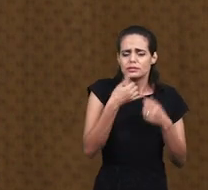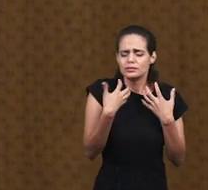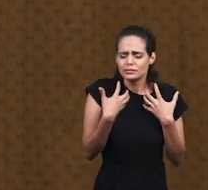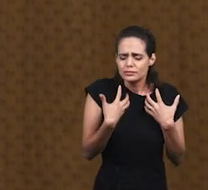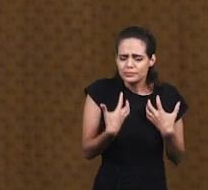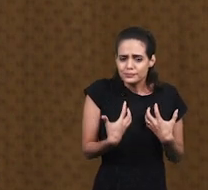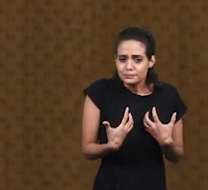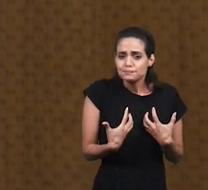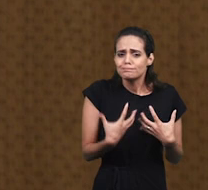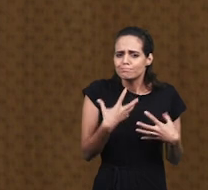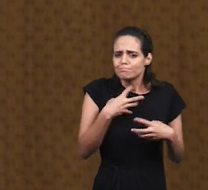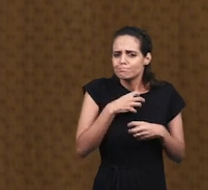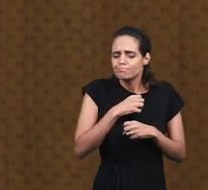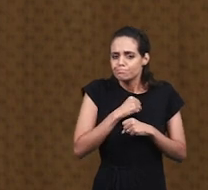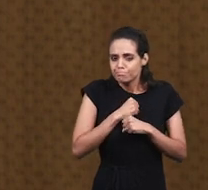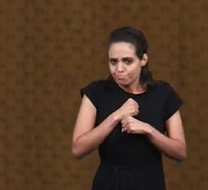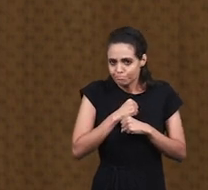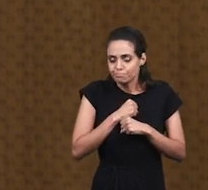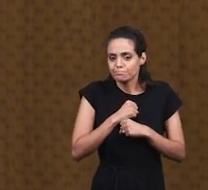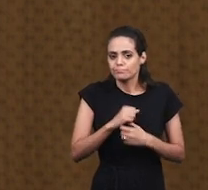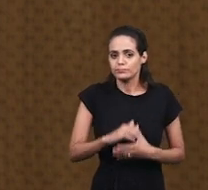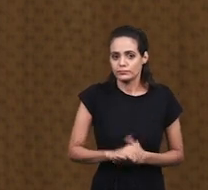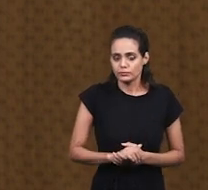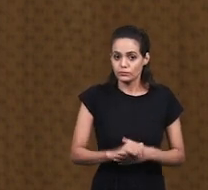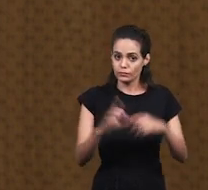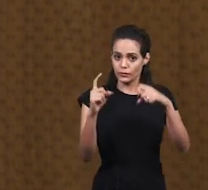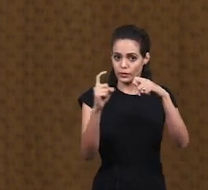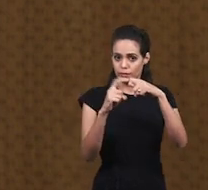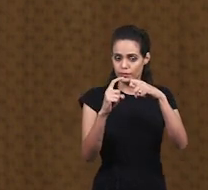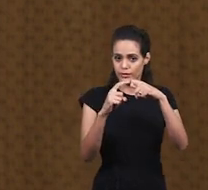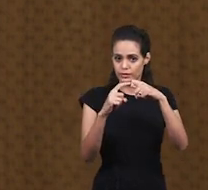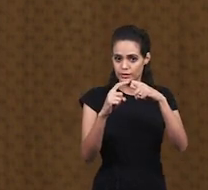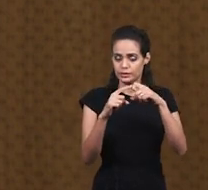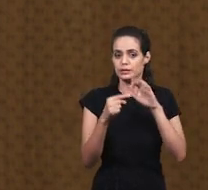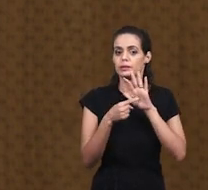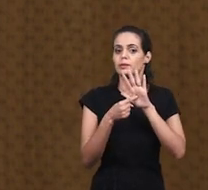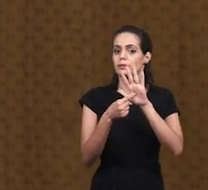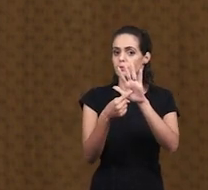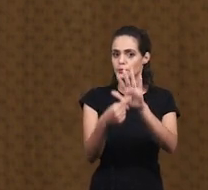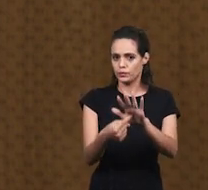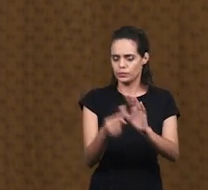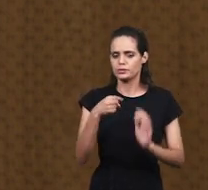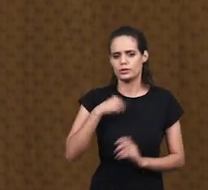La médecine, quand elle cite ce fait, des fois j'ai déjà entendu dans quelques